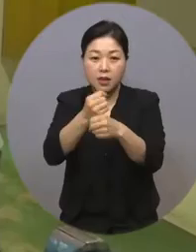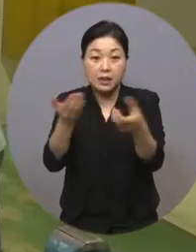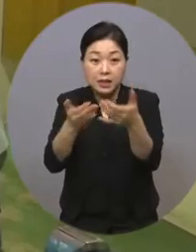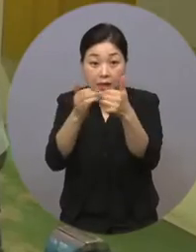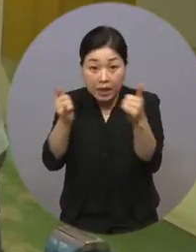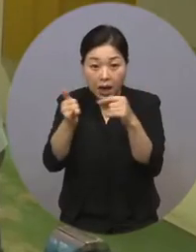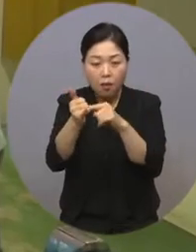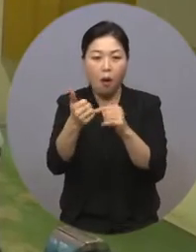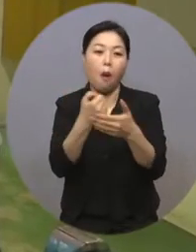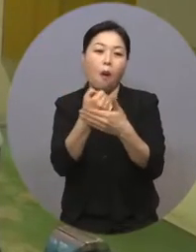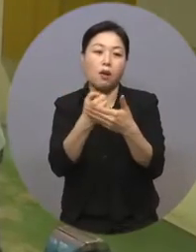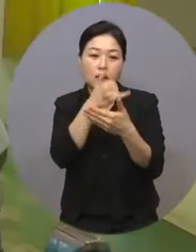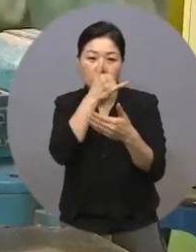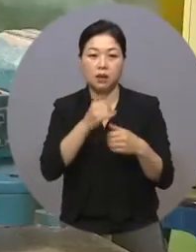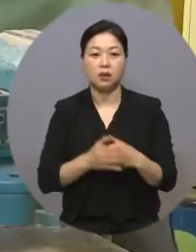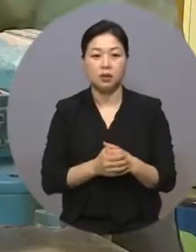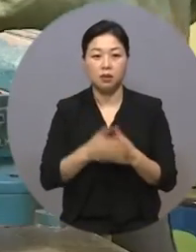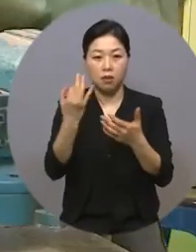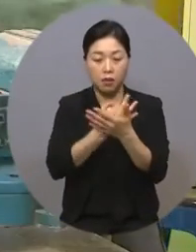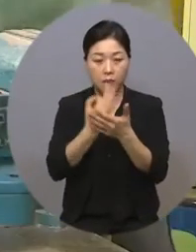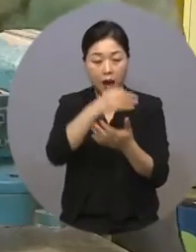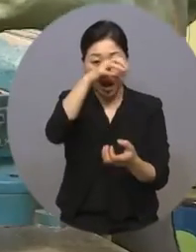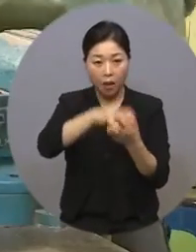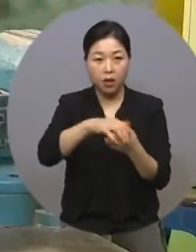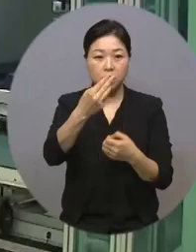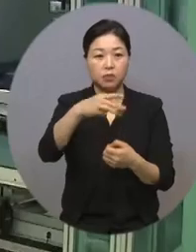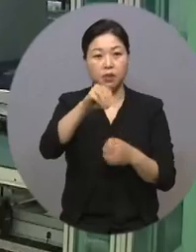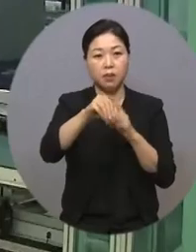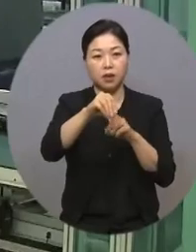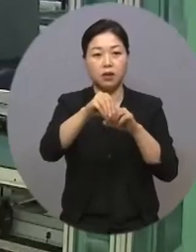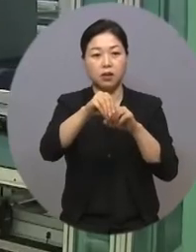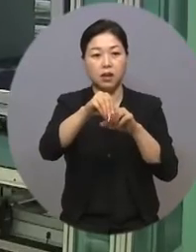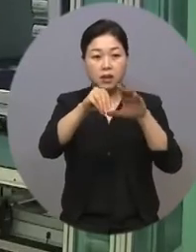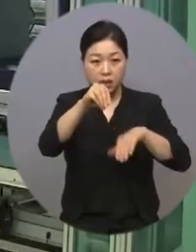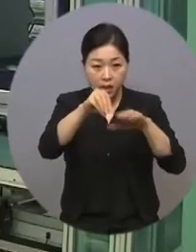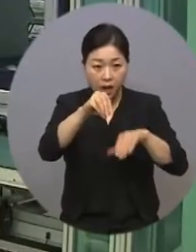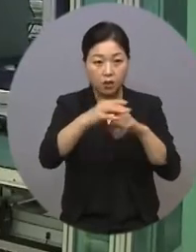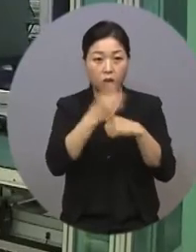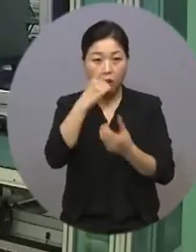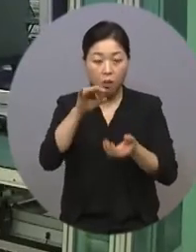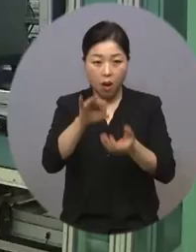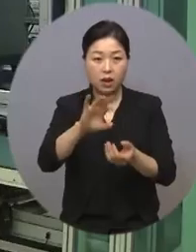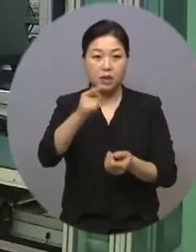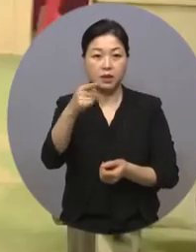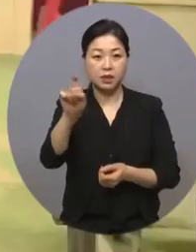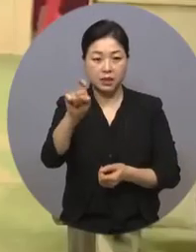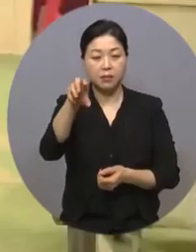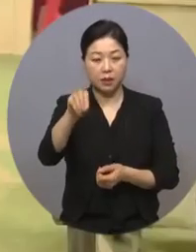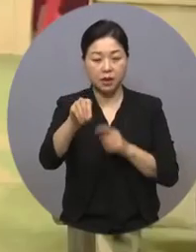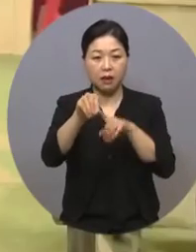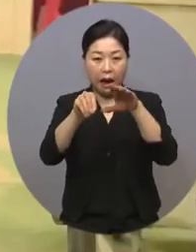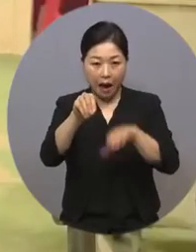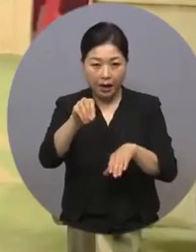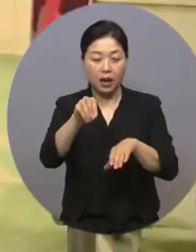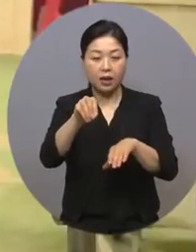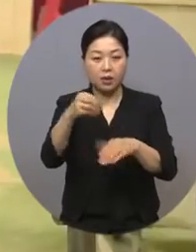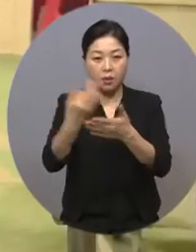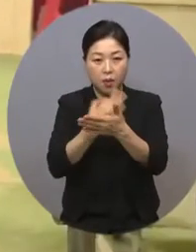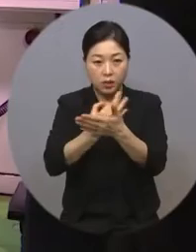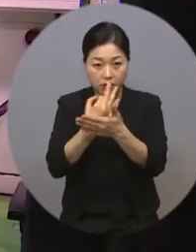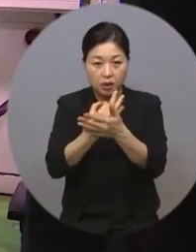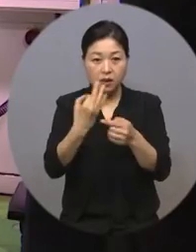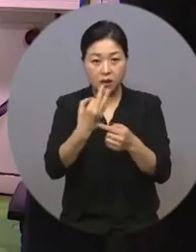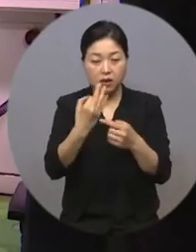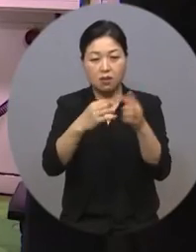직전 과세기간 총급여액이 3000만원 이하로 월정액 급여 210만 원 이하인 소득세 비과세 대상